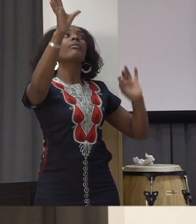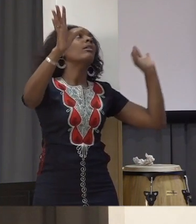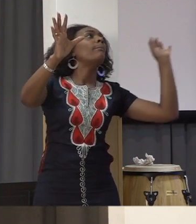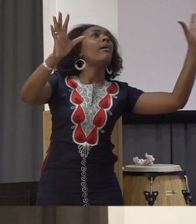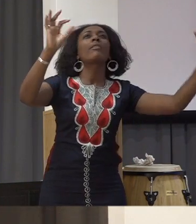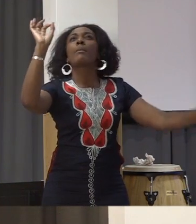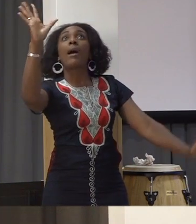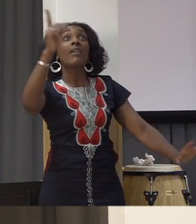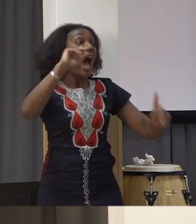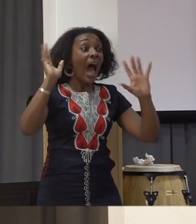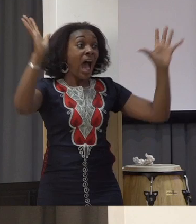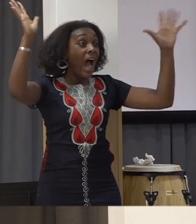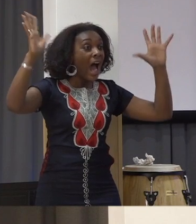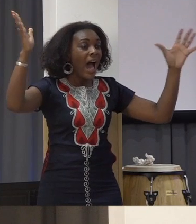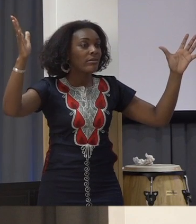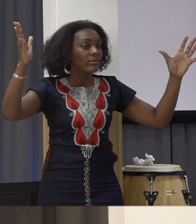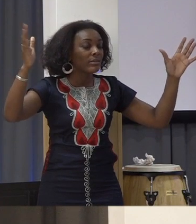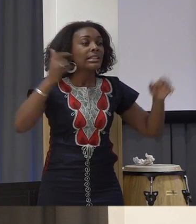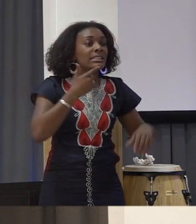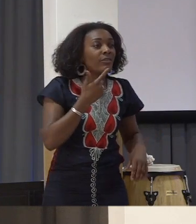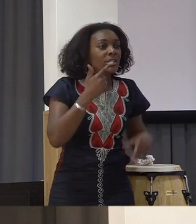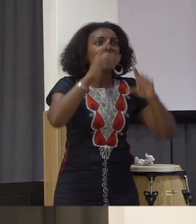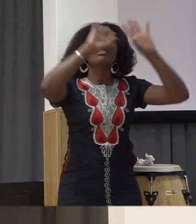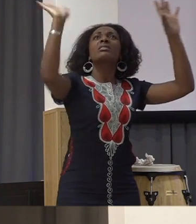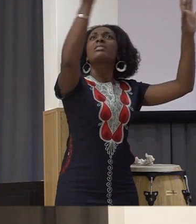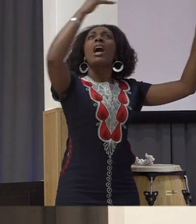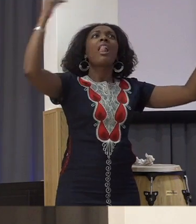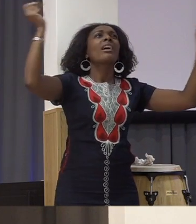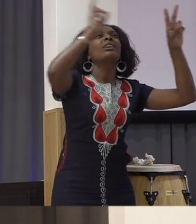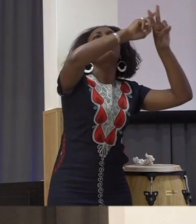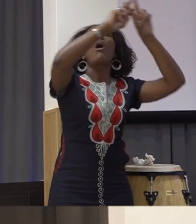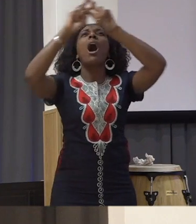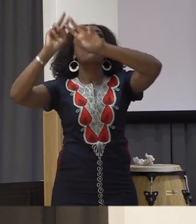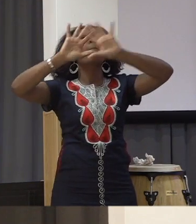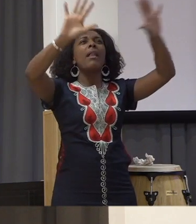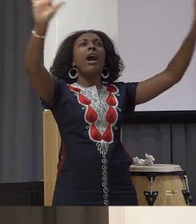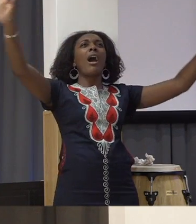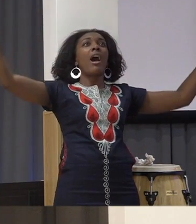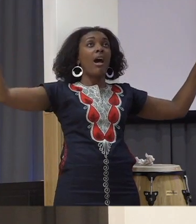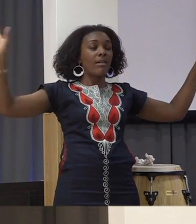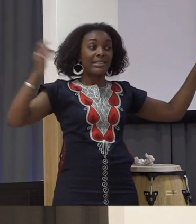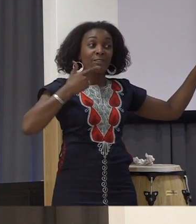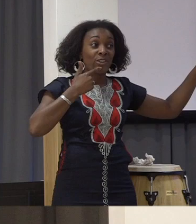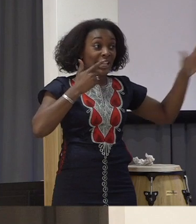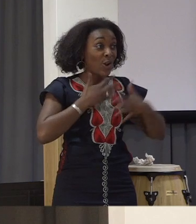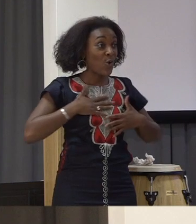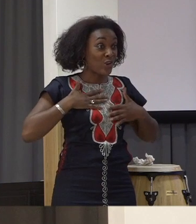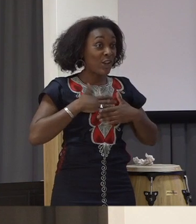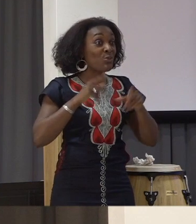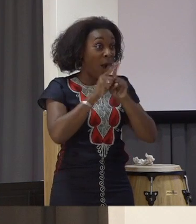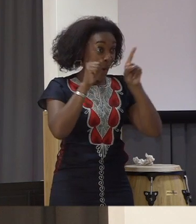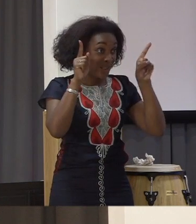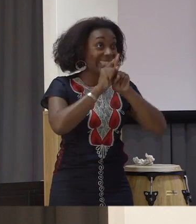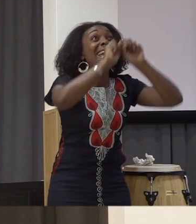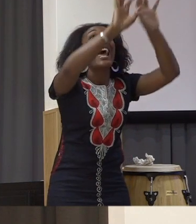Ça veut dire que si les étoiles sont dans le ciel et remplissent et illuminent le ciel, la joie de Dieu remplit le ciel et